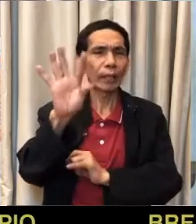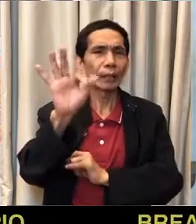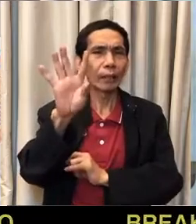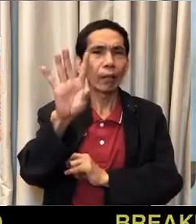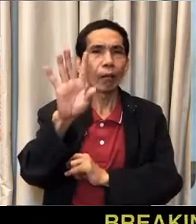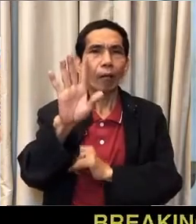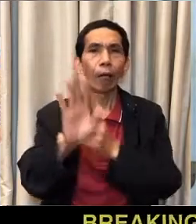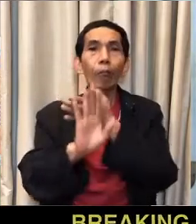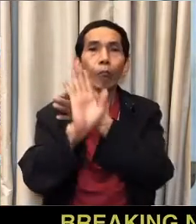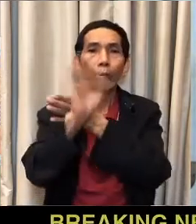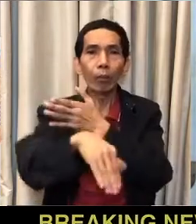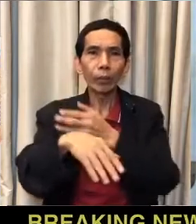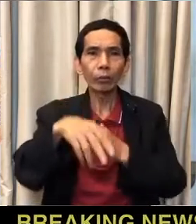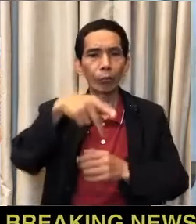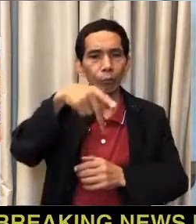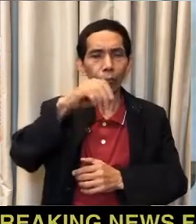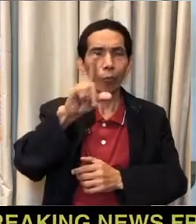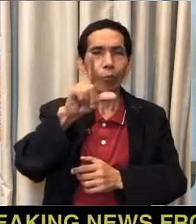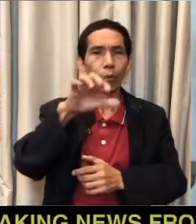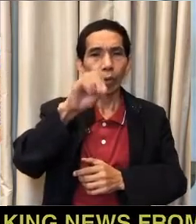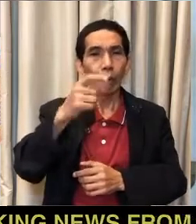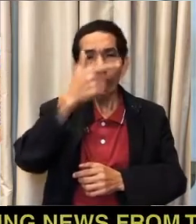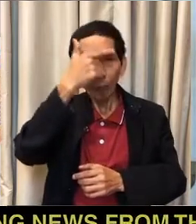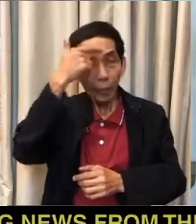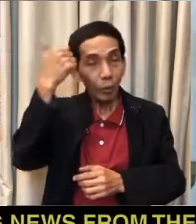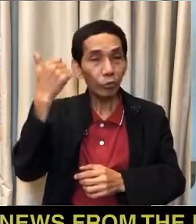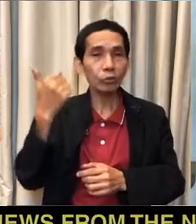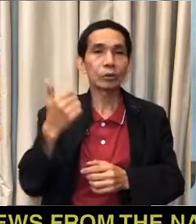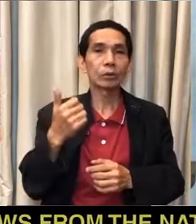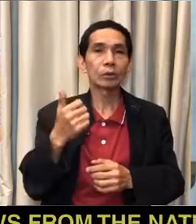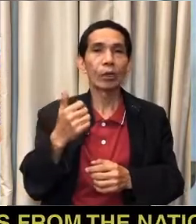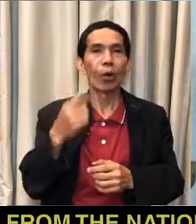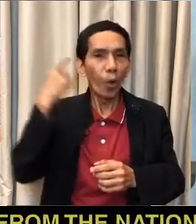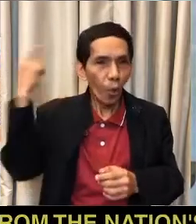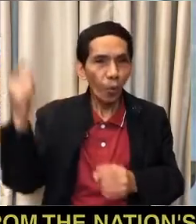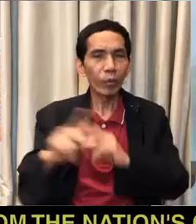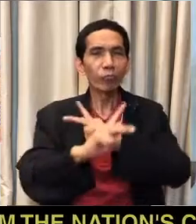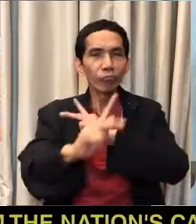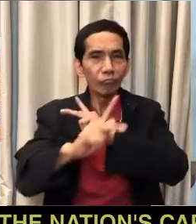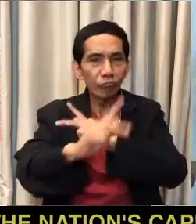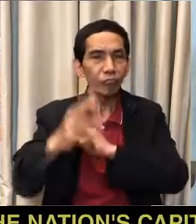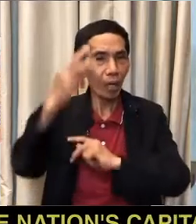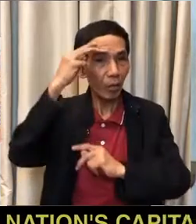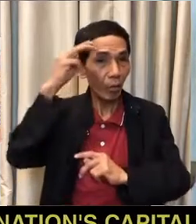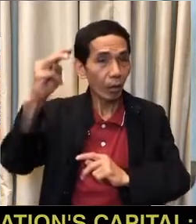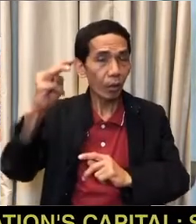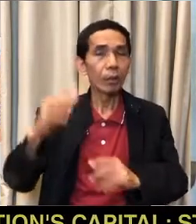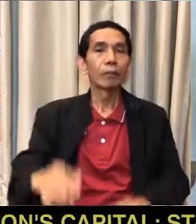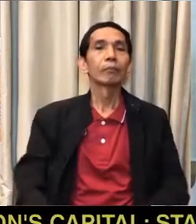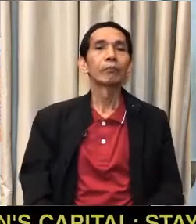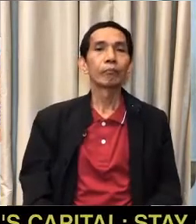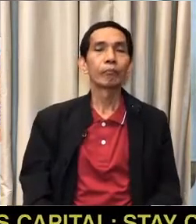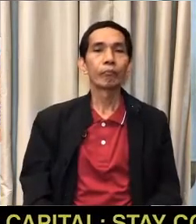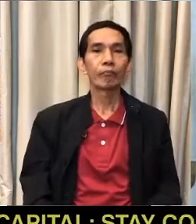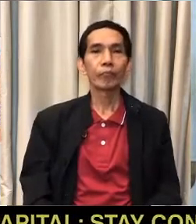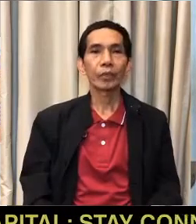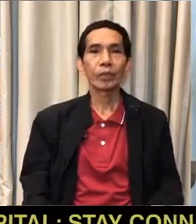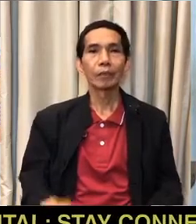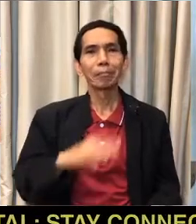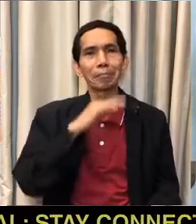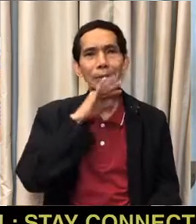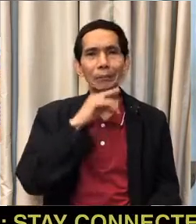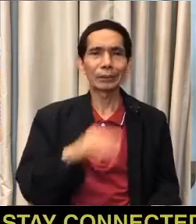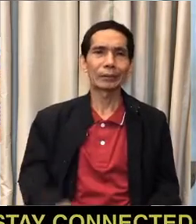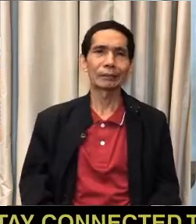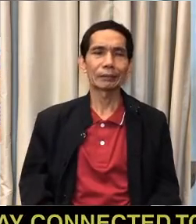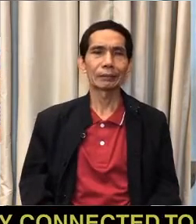December 2019, Bumalik. Mm-hmm. Dahil na rin po sa laging kampanya ni Mayor, na marumi. Meron pa rin